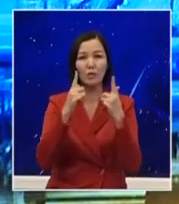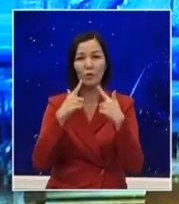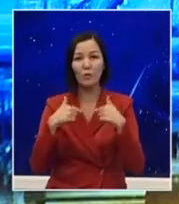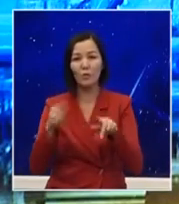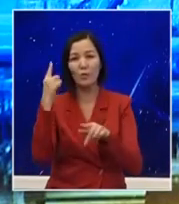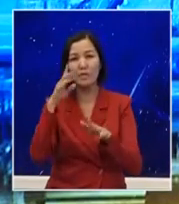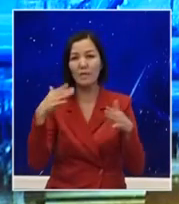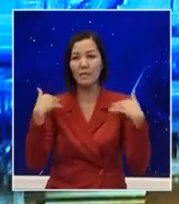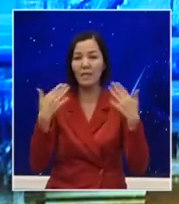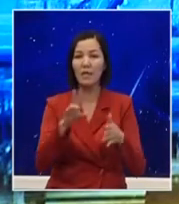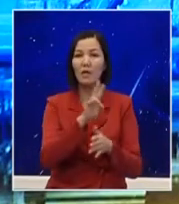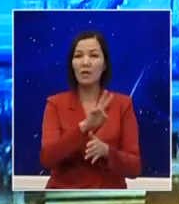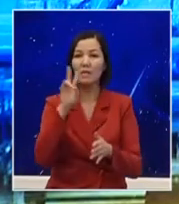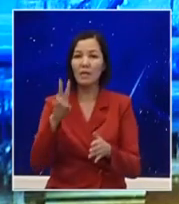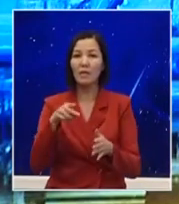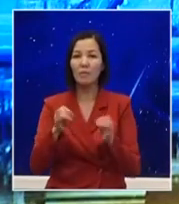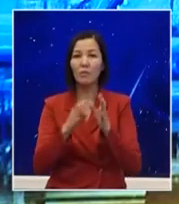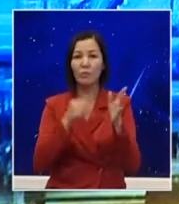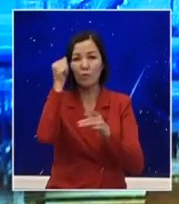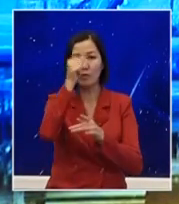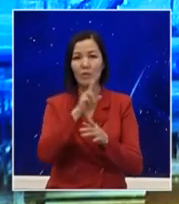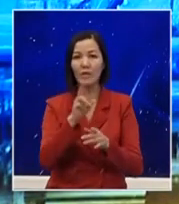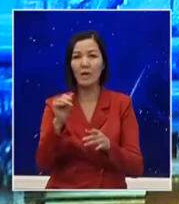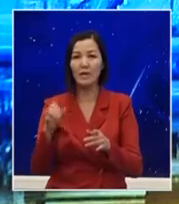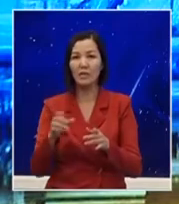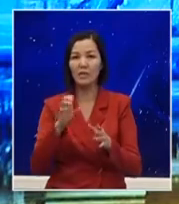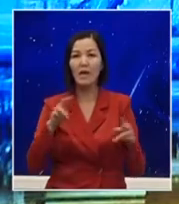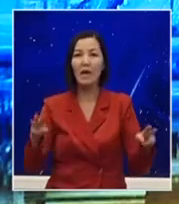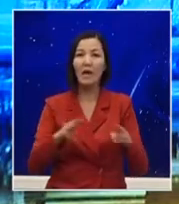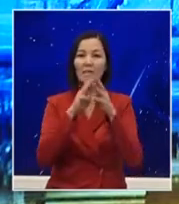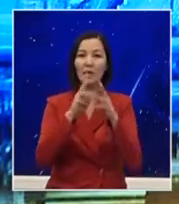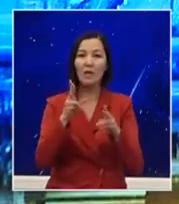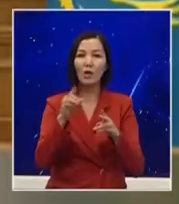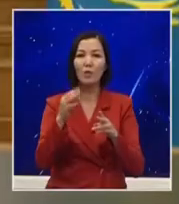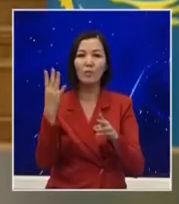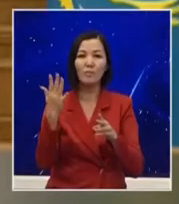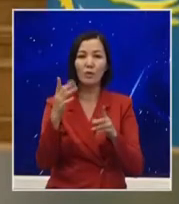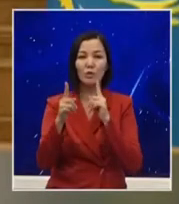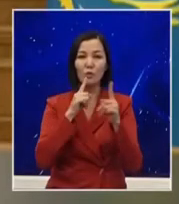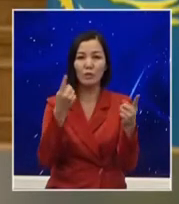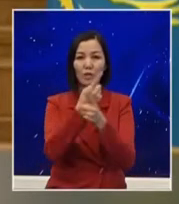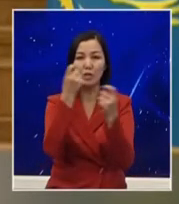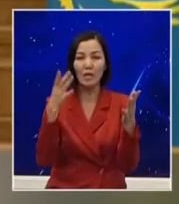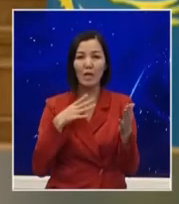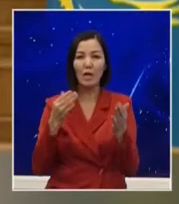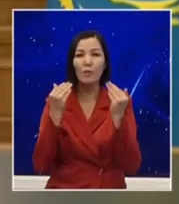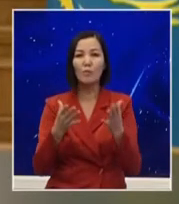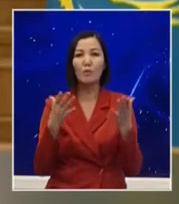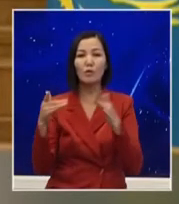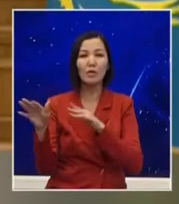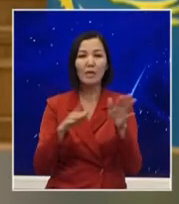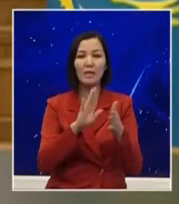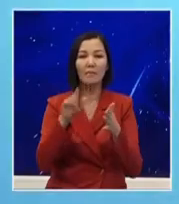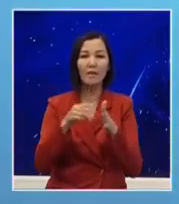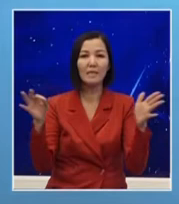идеясы Нұрсұлтан Назарбаев 2019 жылы қарашада Астана клубының 5-ші отырысында жариялаған. Бүгінгі шараның